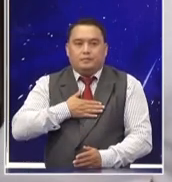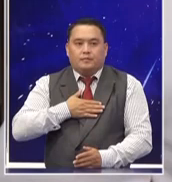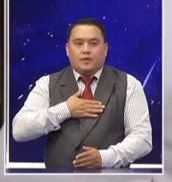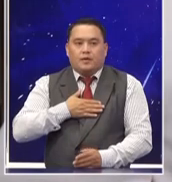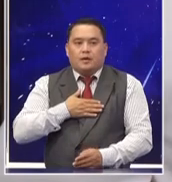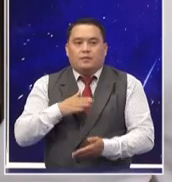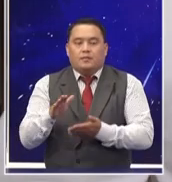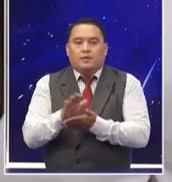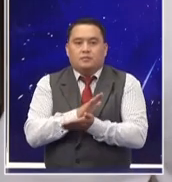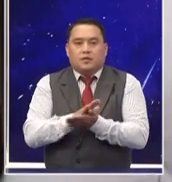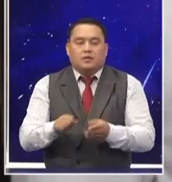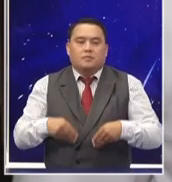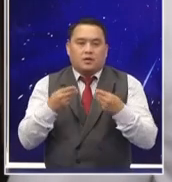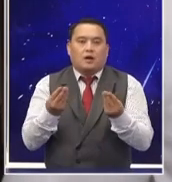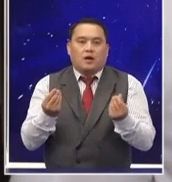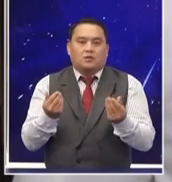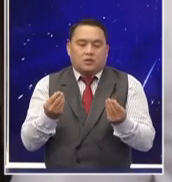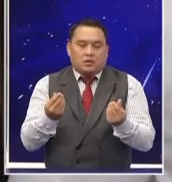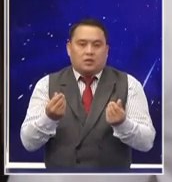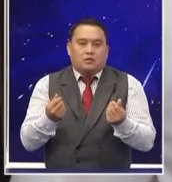қайтарымсыз гранттар және де басқа